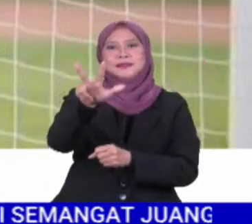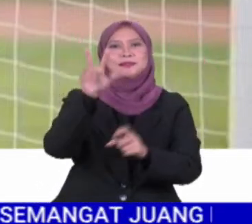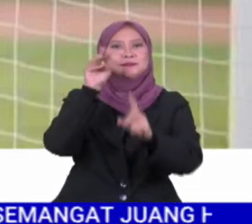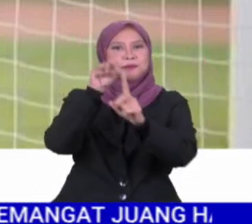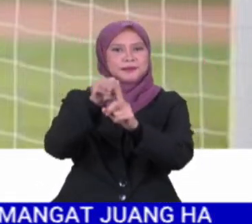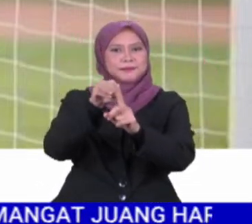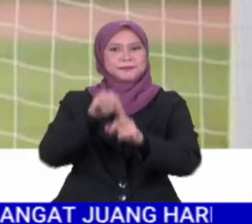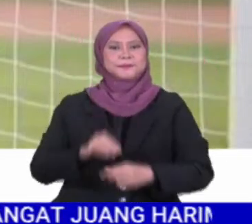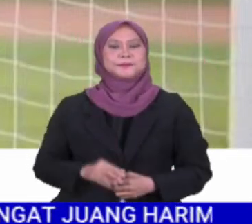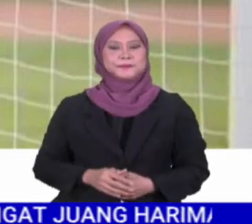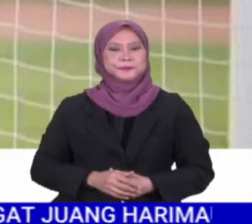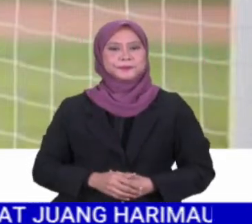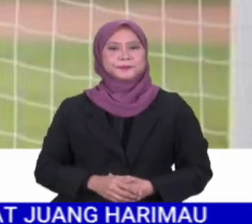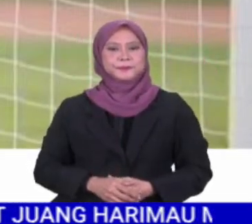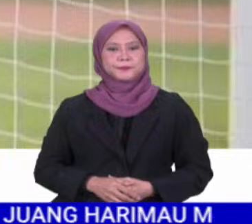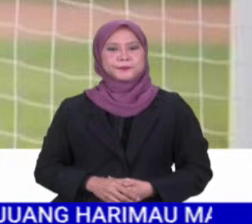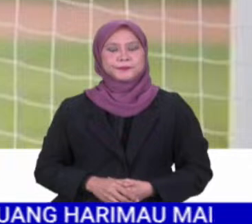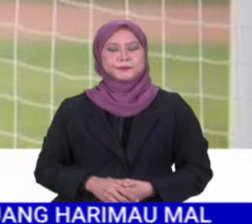3 mata.